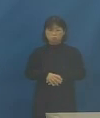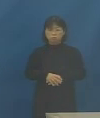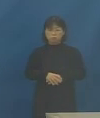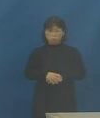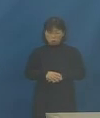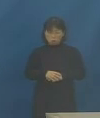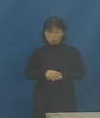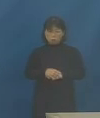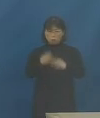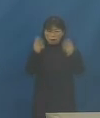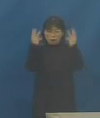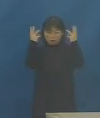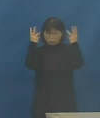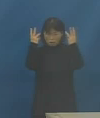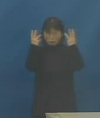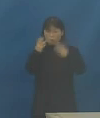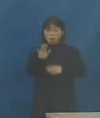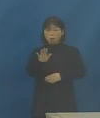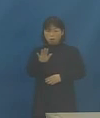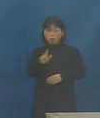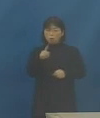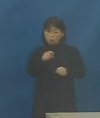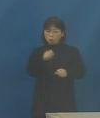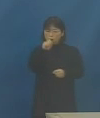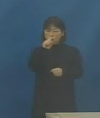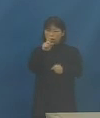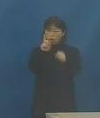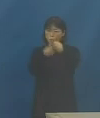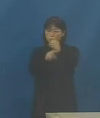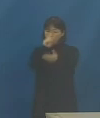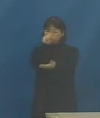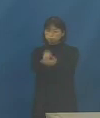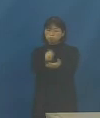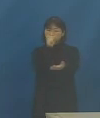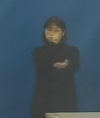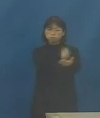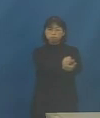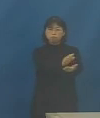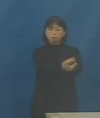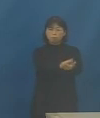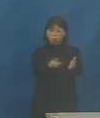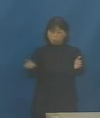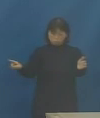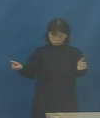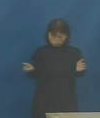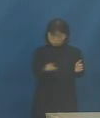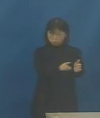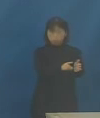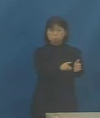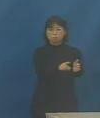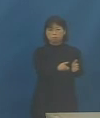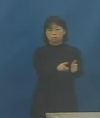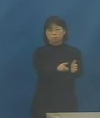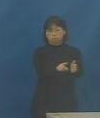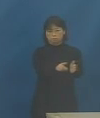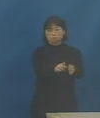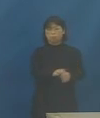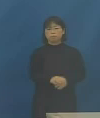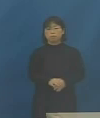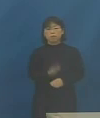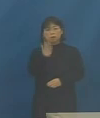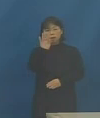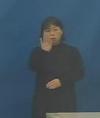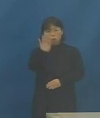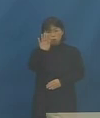とってたと思います実はあの子の目標達成してきたというのがこれまでの計画の状況でしたで